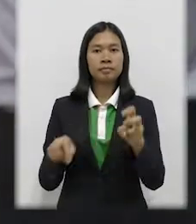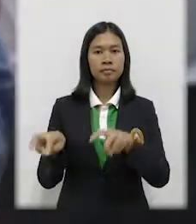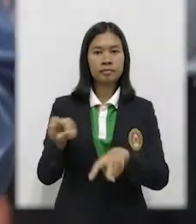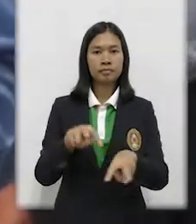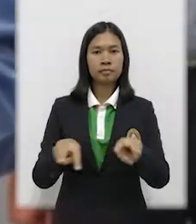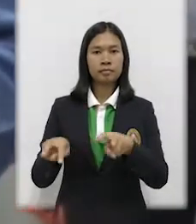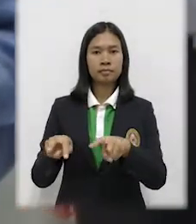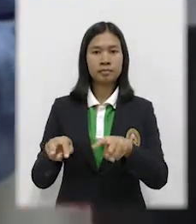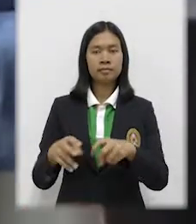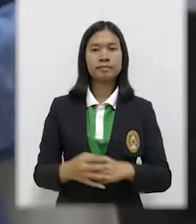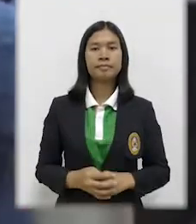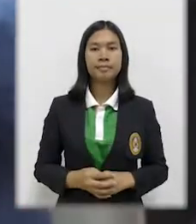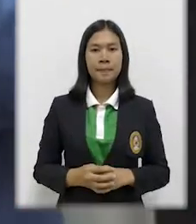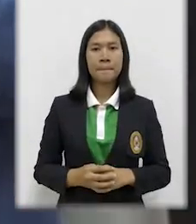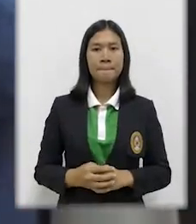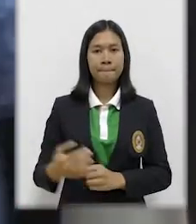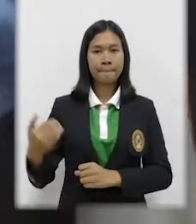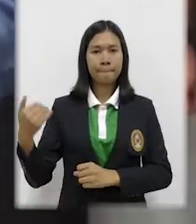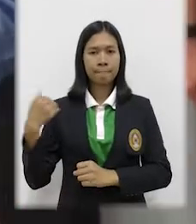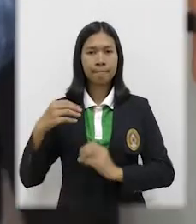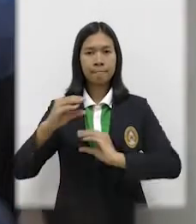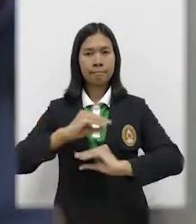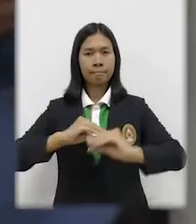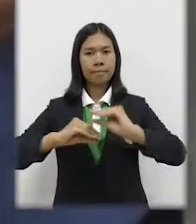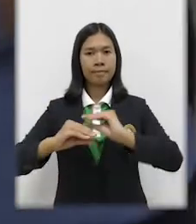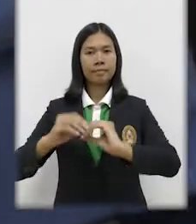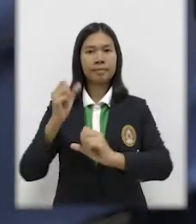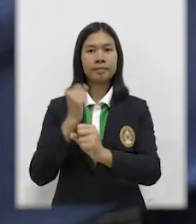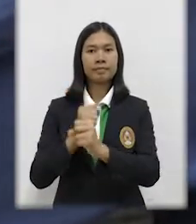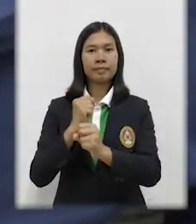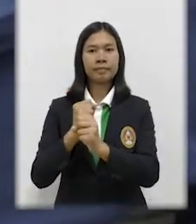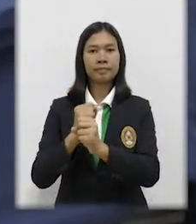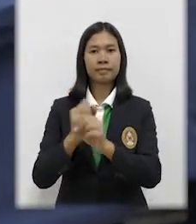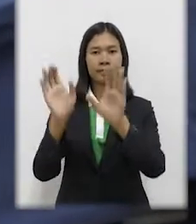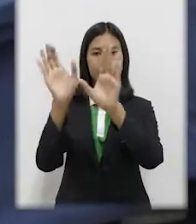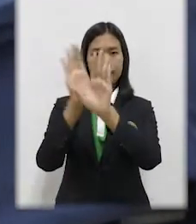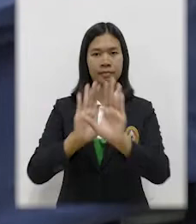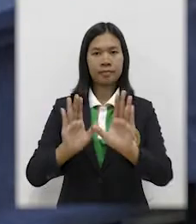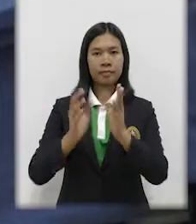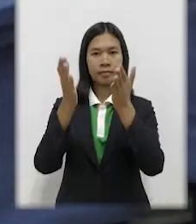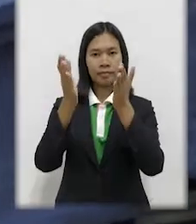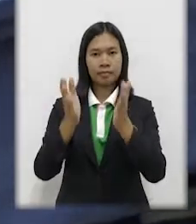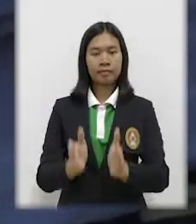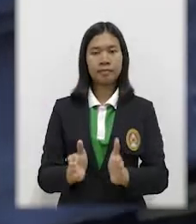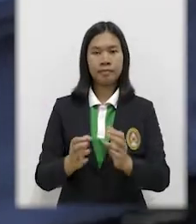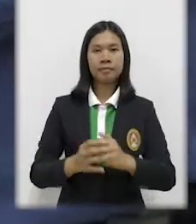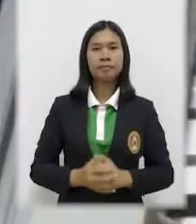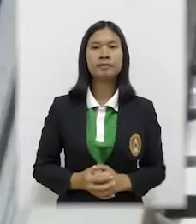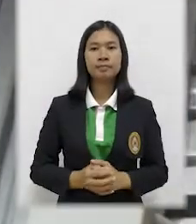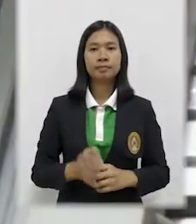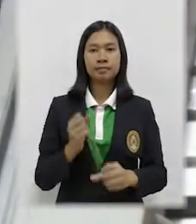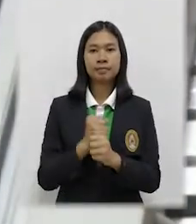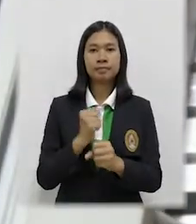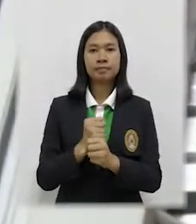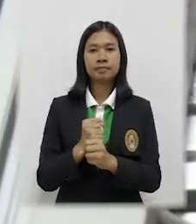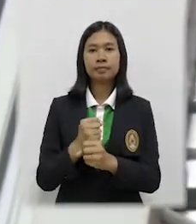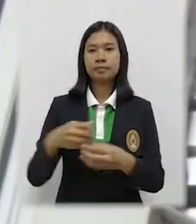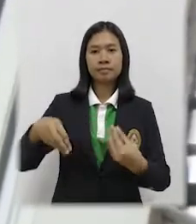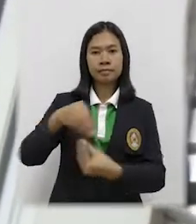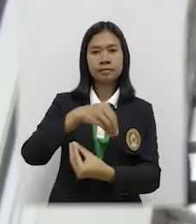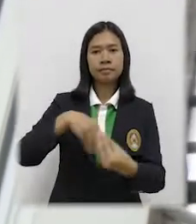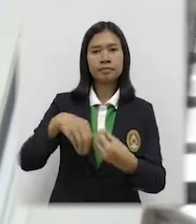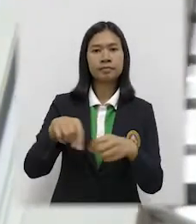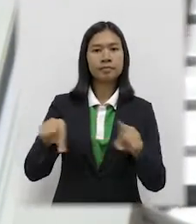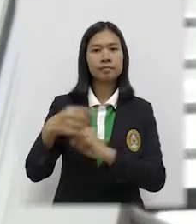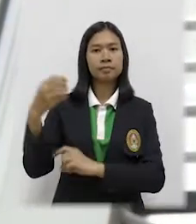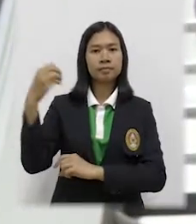ที่ทำงานด้วยการควบคุมแบบอัตโนมัติที่มีลักษณะโครงสร้างและการทำงานคล้ายหรือเสมือนกับมนุษย์และสามารถทำง